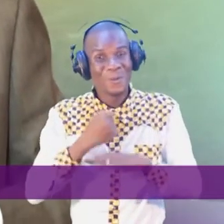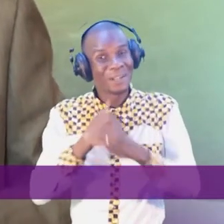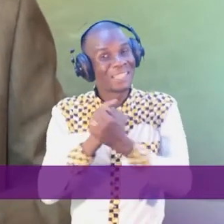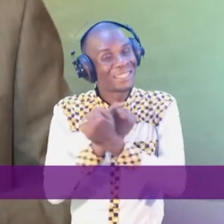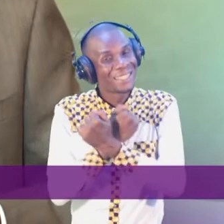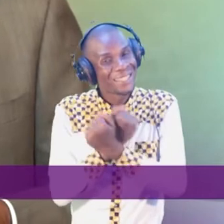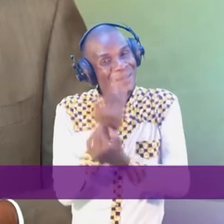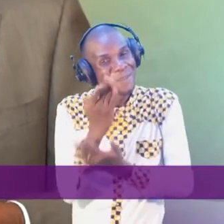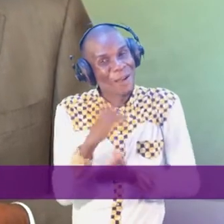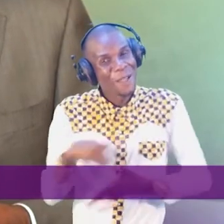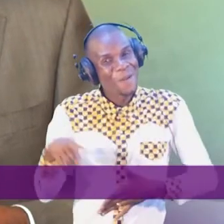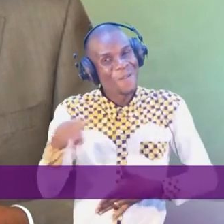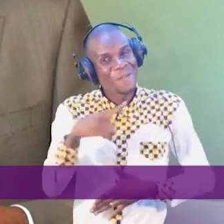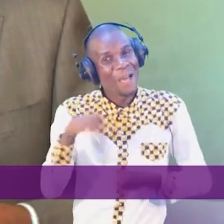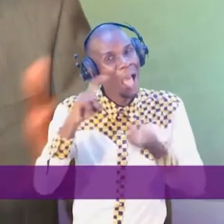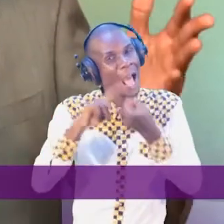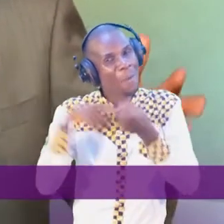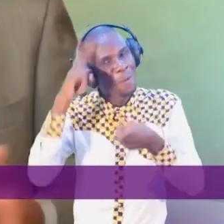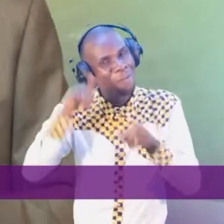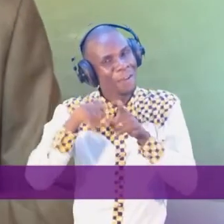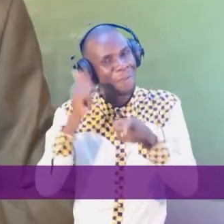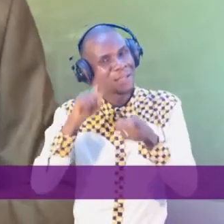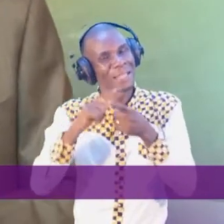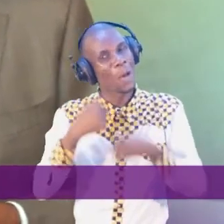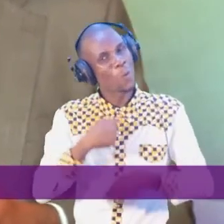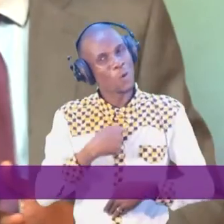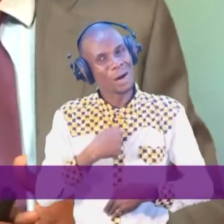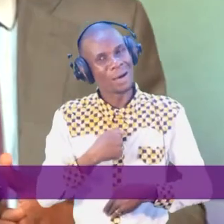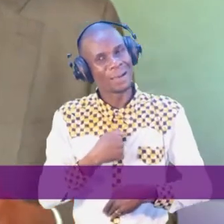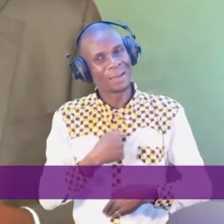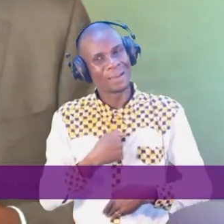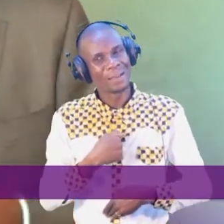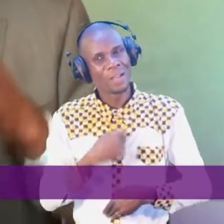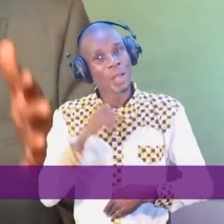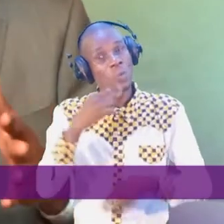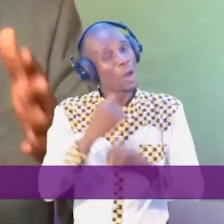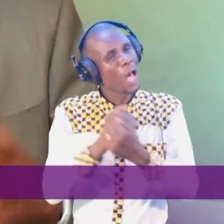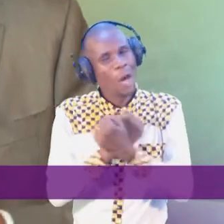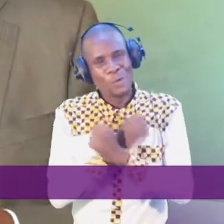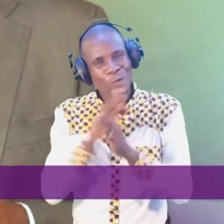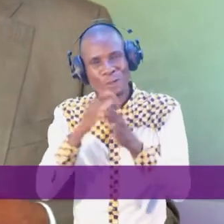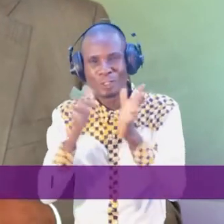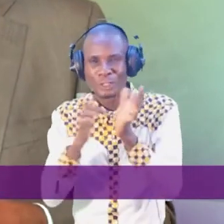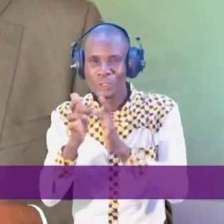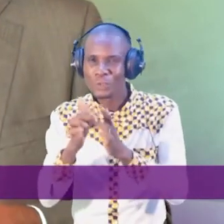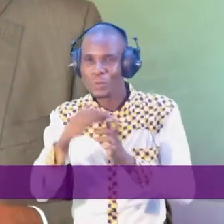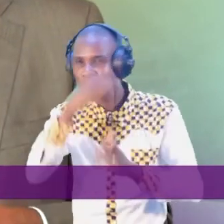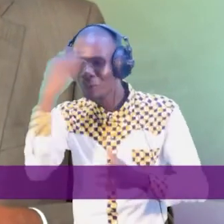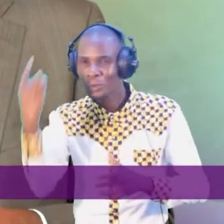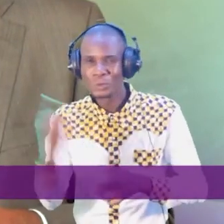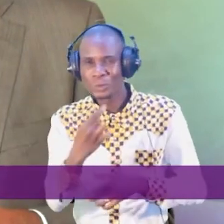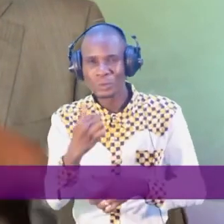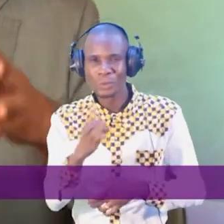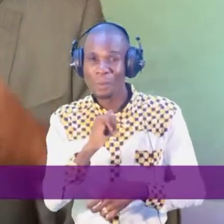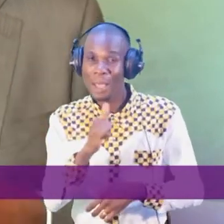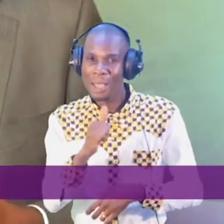bopatela mibeko na ngai. Na pokwa lelo na lingi kaka kosenga na yote ndeko na nga mobali moninga na ngai ndeko mobali mwasi